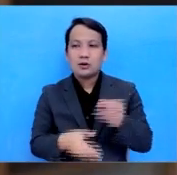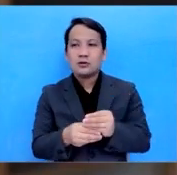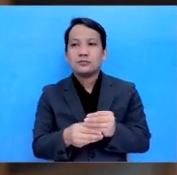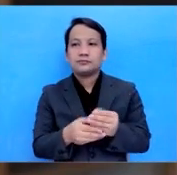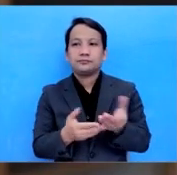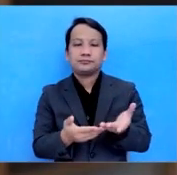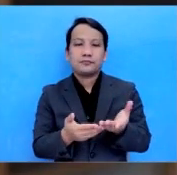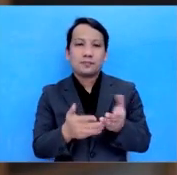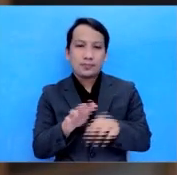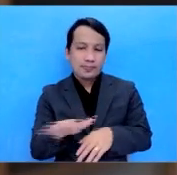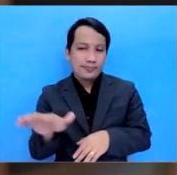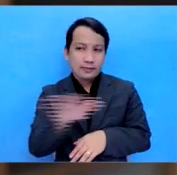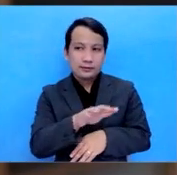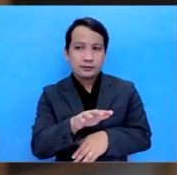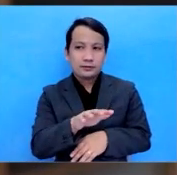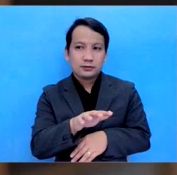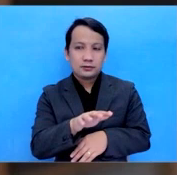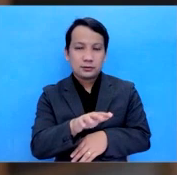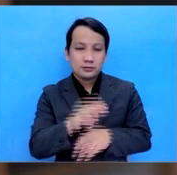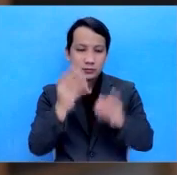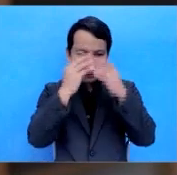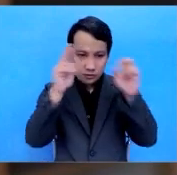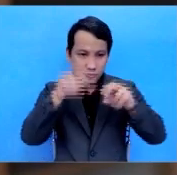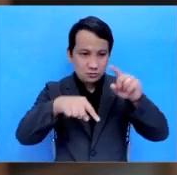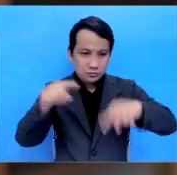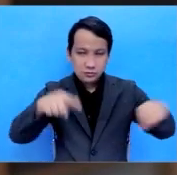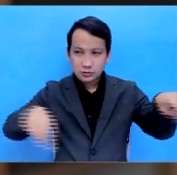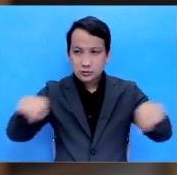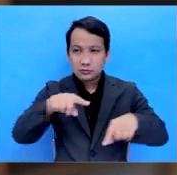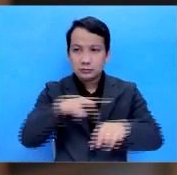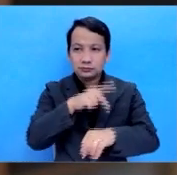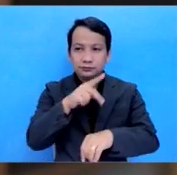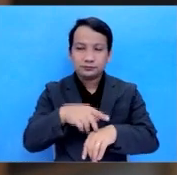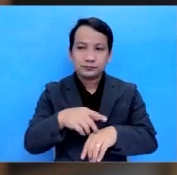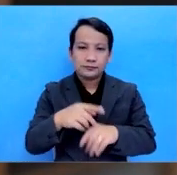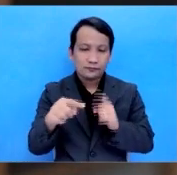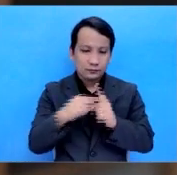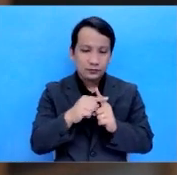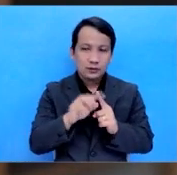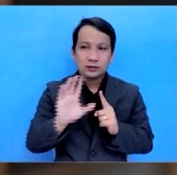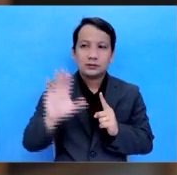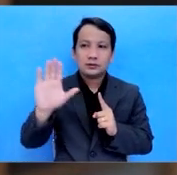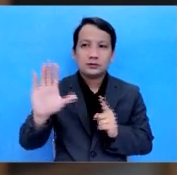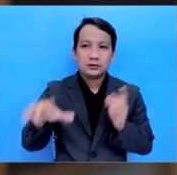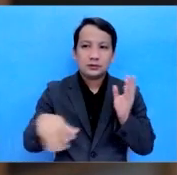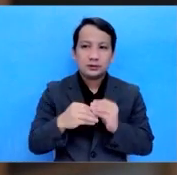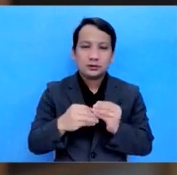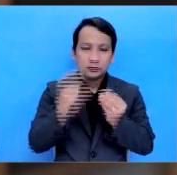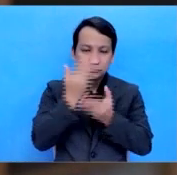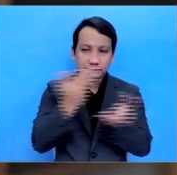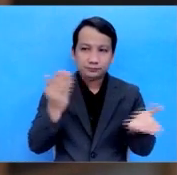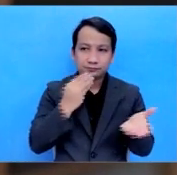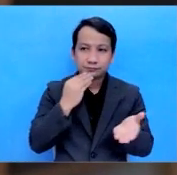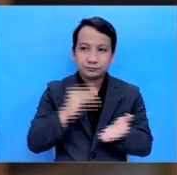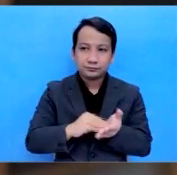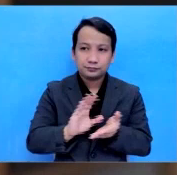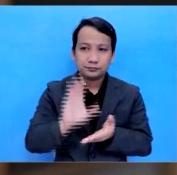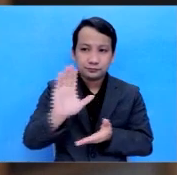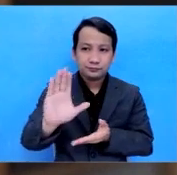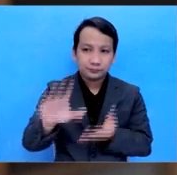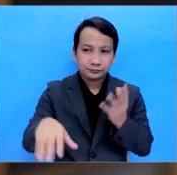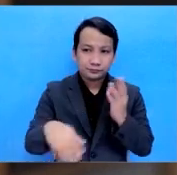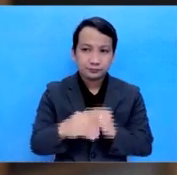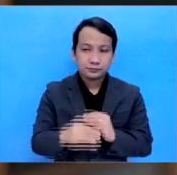mga alkalde ng mga iba't ibang lungsod. Dahil nagpositibo sa COVID-19, nagpadala na lang din si Pangulong Marcos